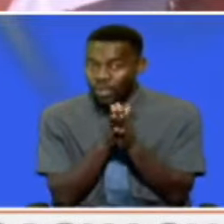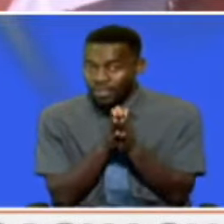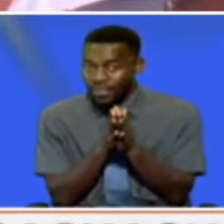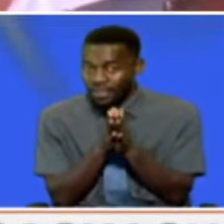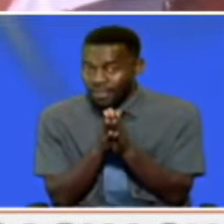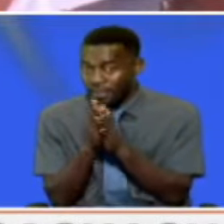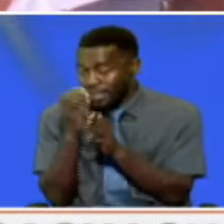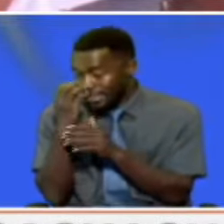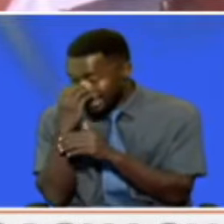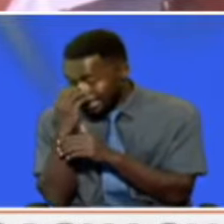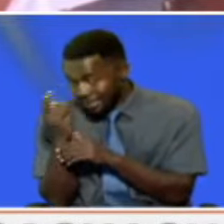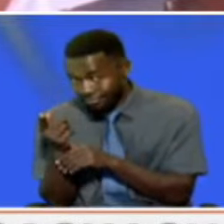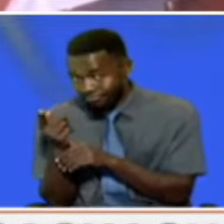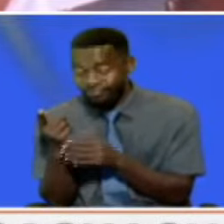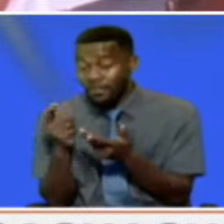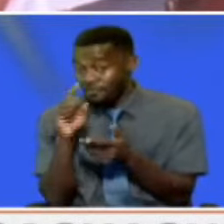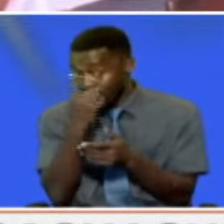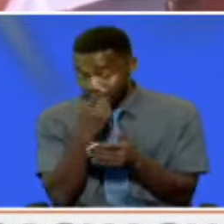Tuzungumuze na yeye.